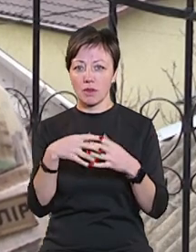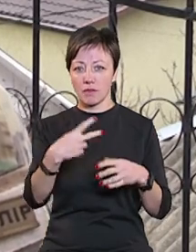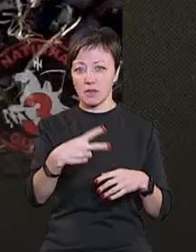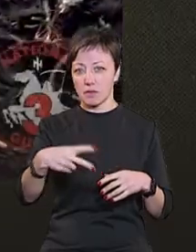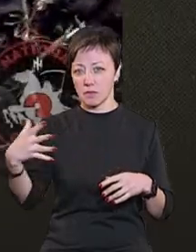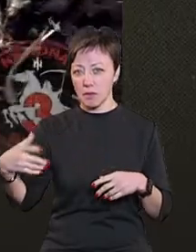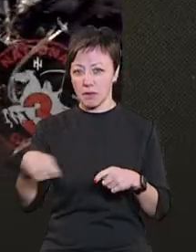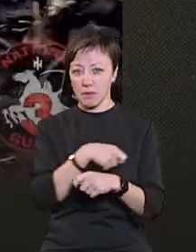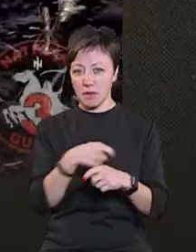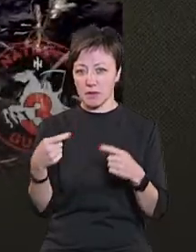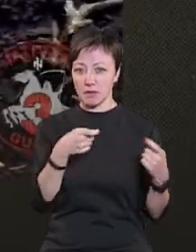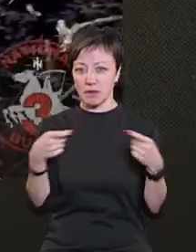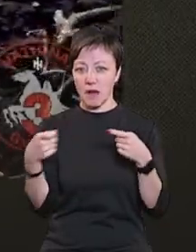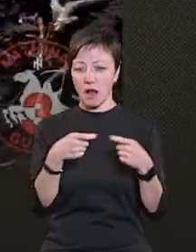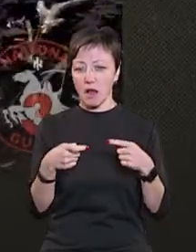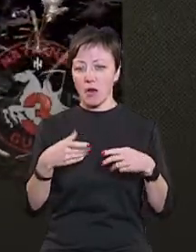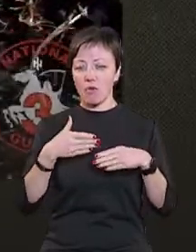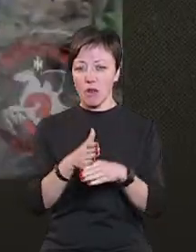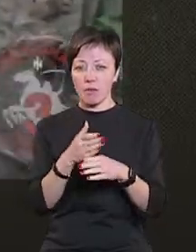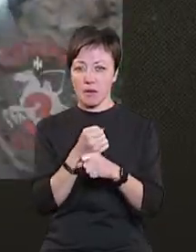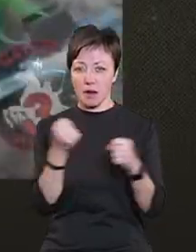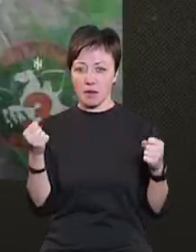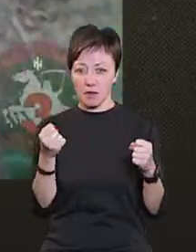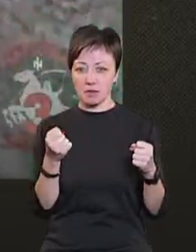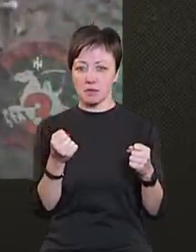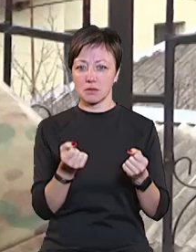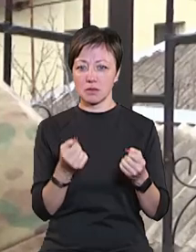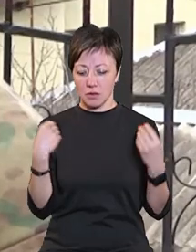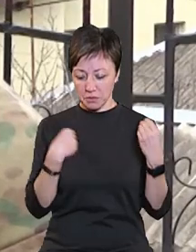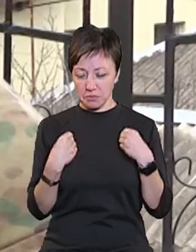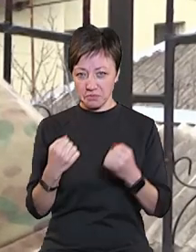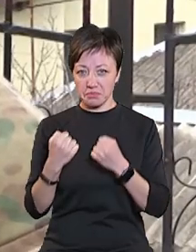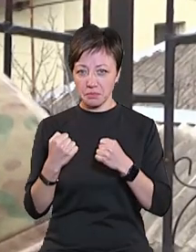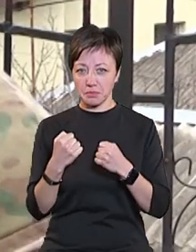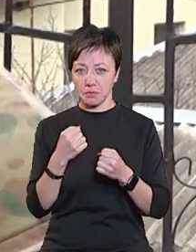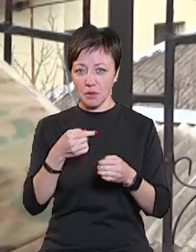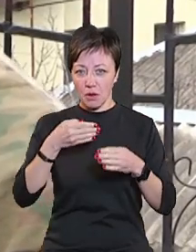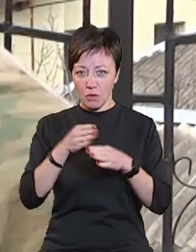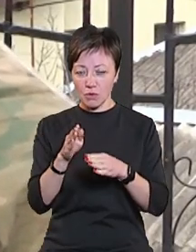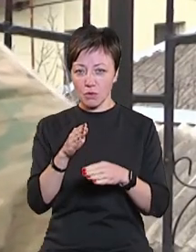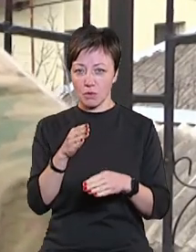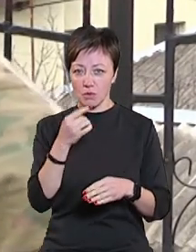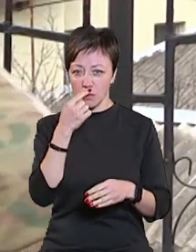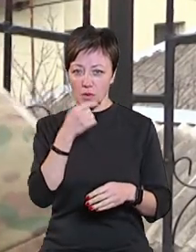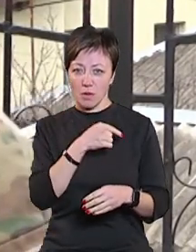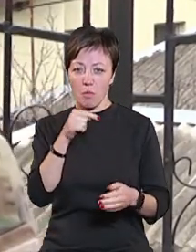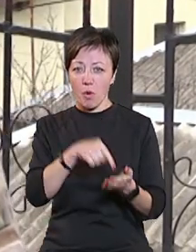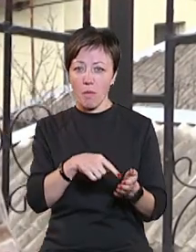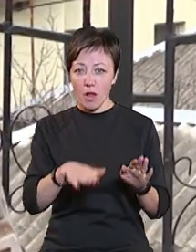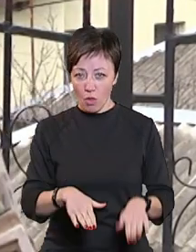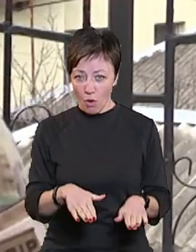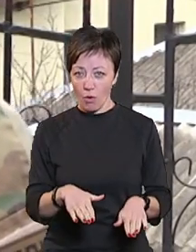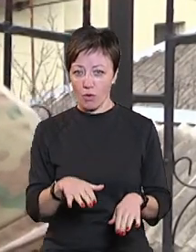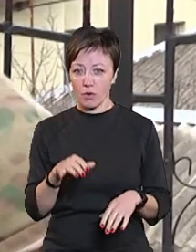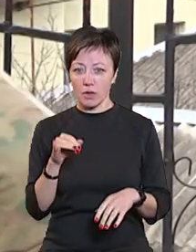20-25 метрів. Поранення отримав від уламків гранати, розповідає Олег, врятувало спорядження. Осколок потрапив, два осколки потрапило в ногу і один